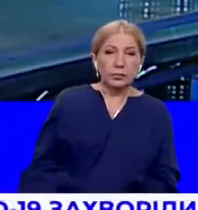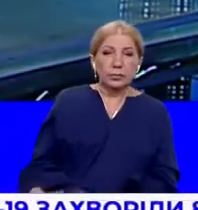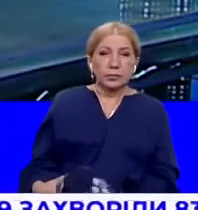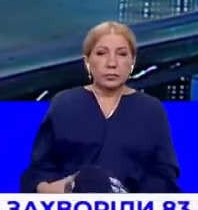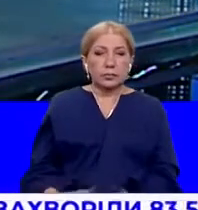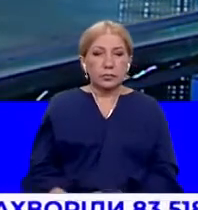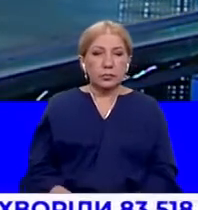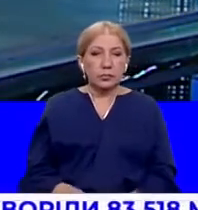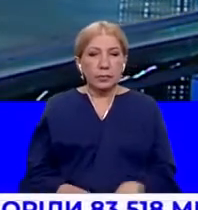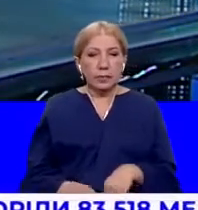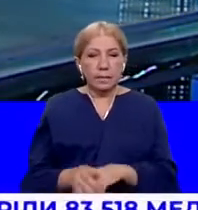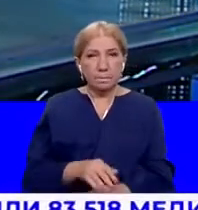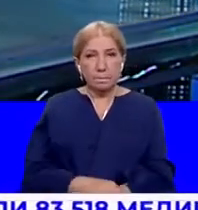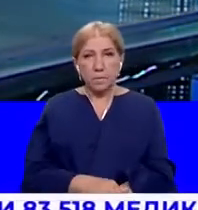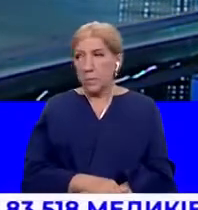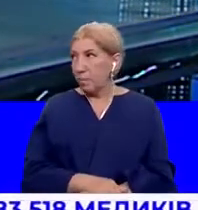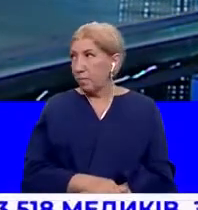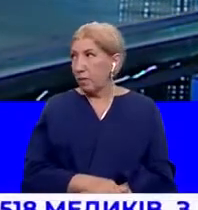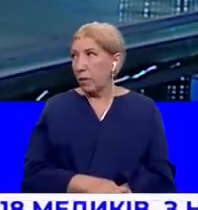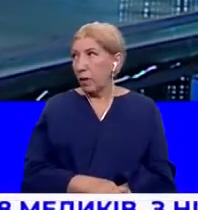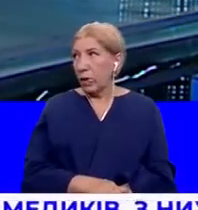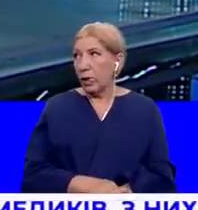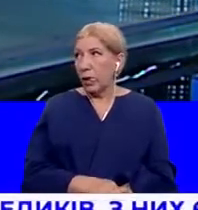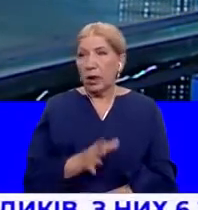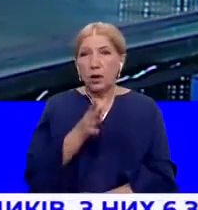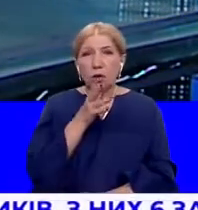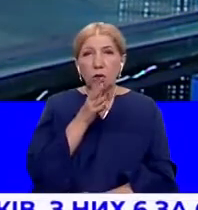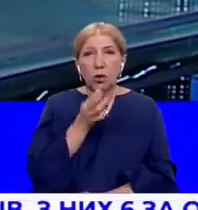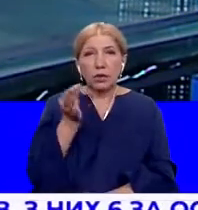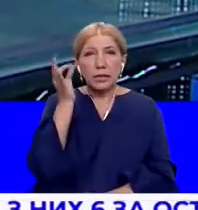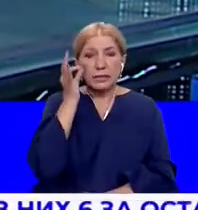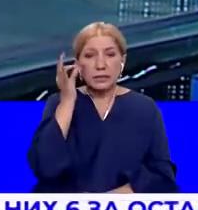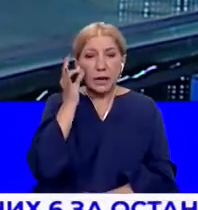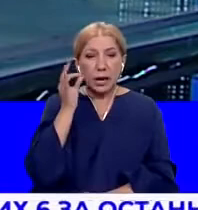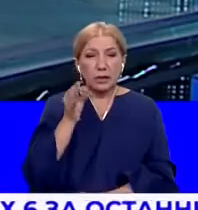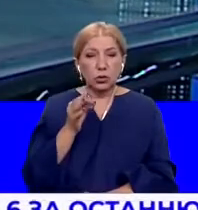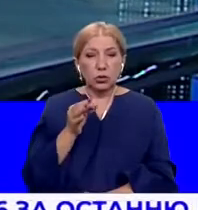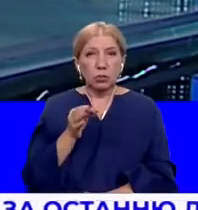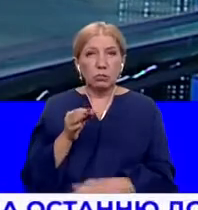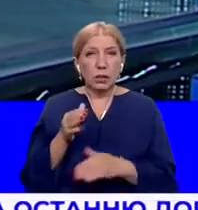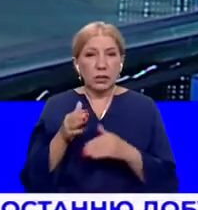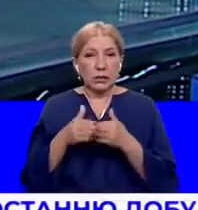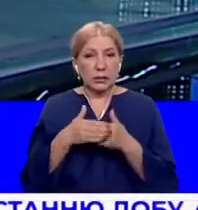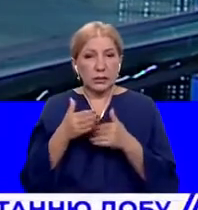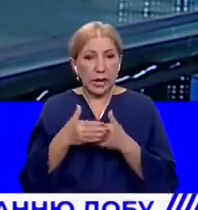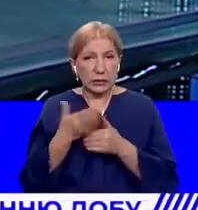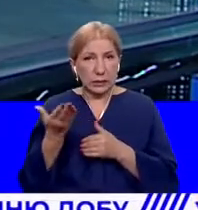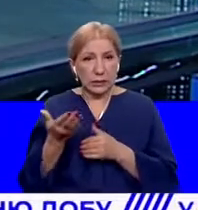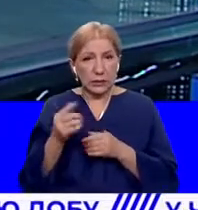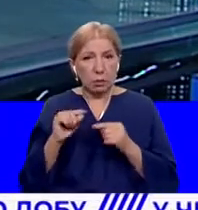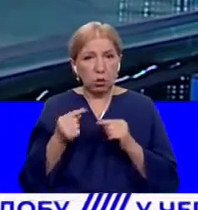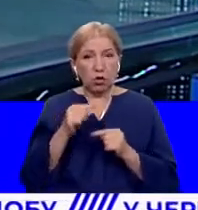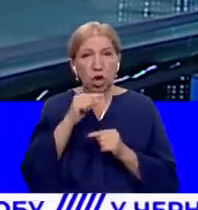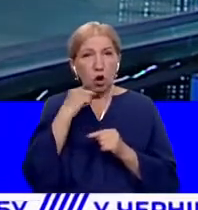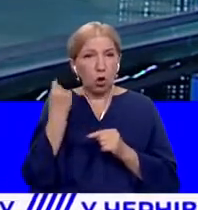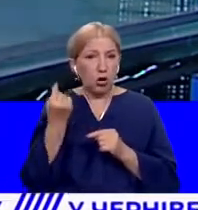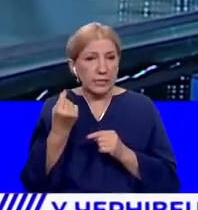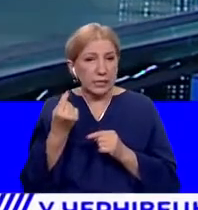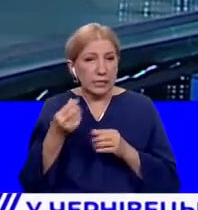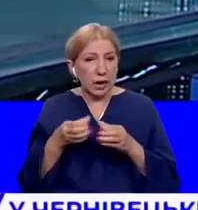«Північний потік-2». Зрештою, коли ми говоримо, тут вже згадуючи про санкції, з боку російських компаній вони є, але разом з тим на проти